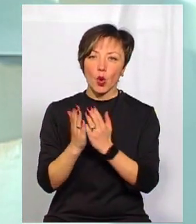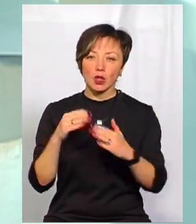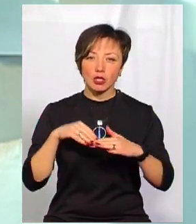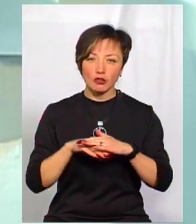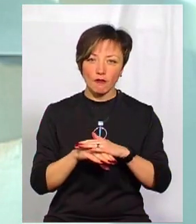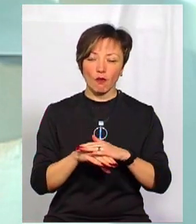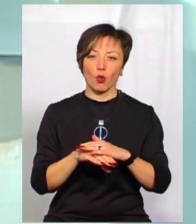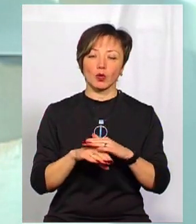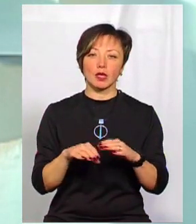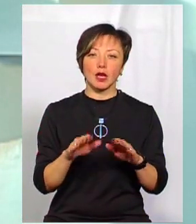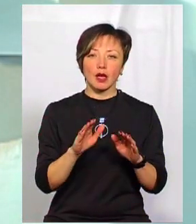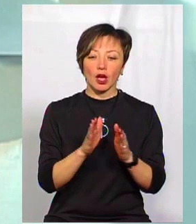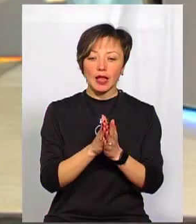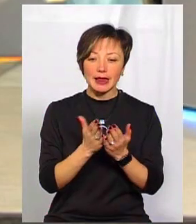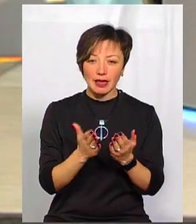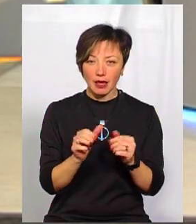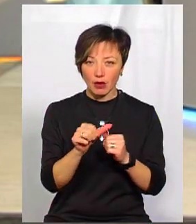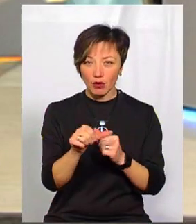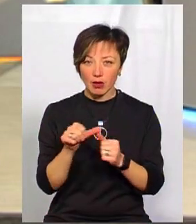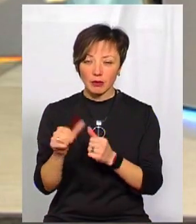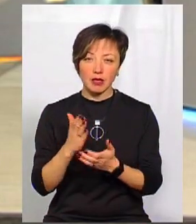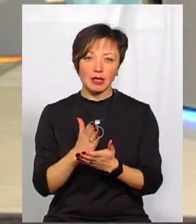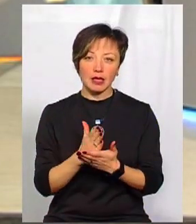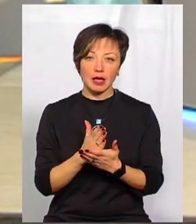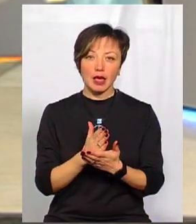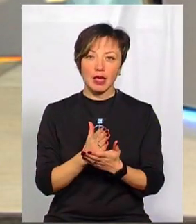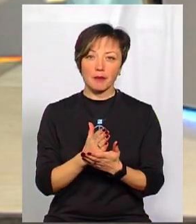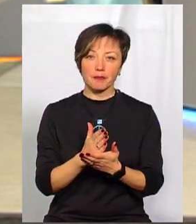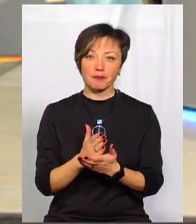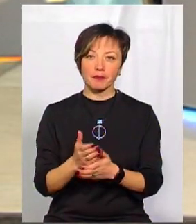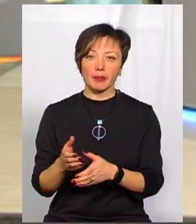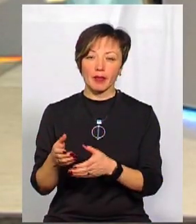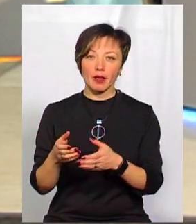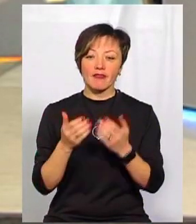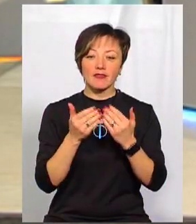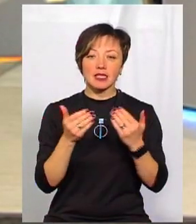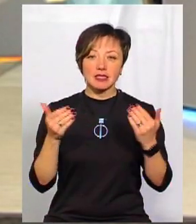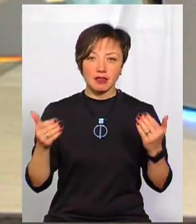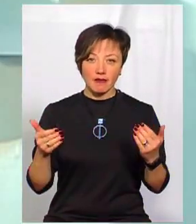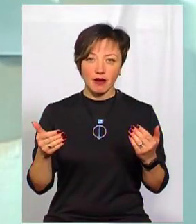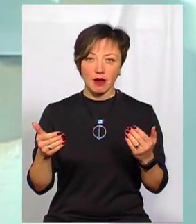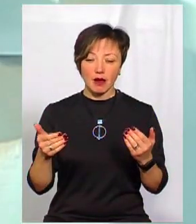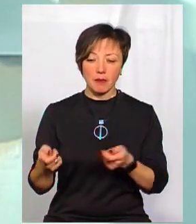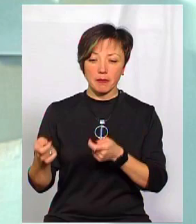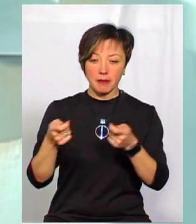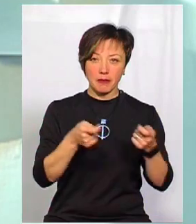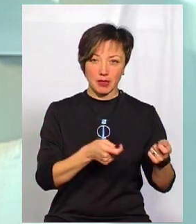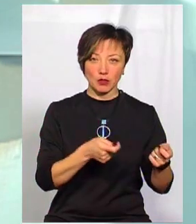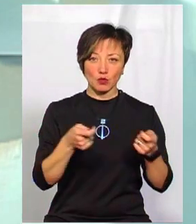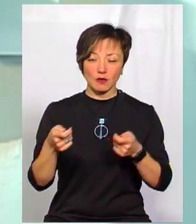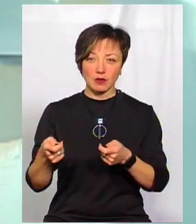бібліотечний фонд та книжки. У нас є пересувна виставка «Голокост і пам'ять», фактично з якою ми